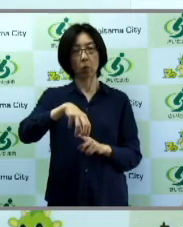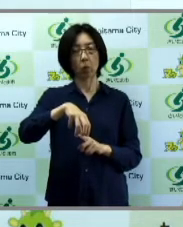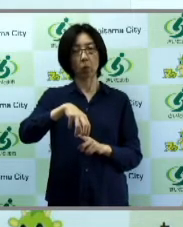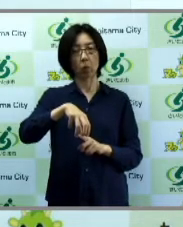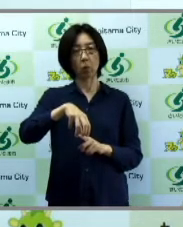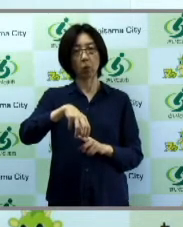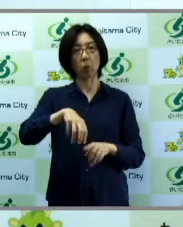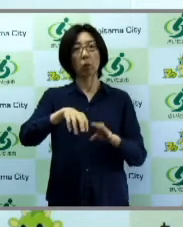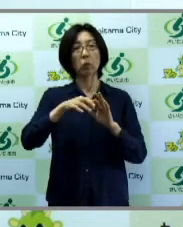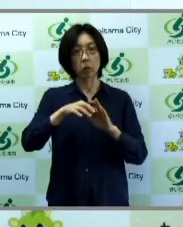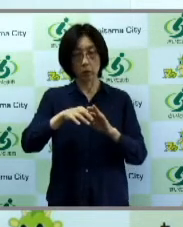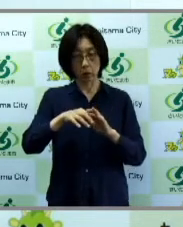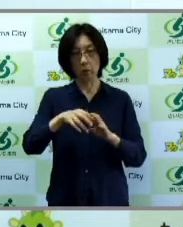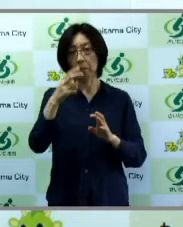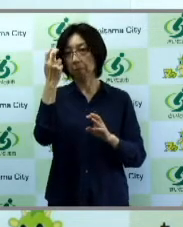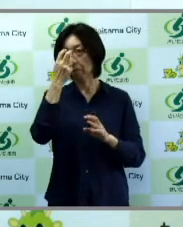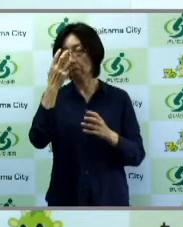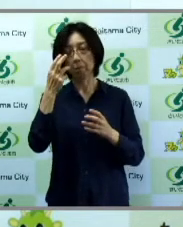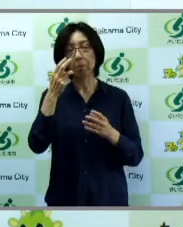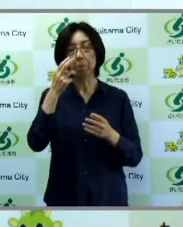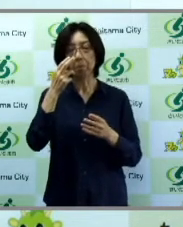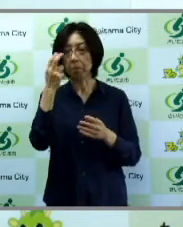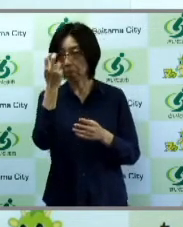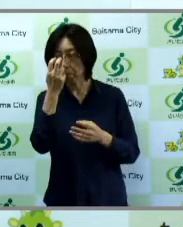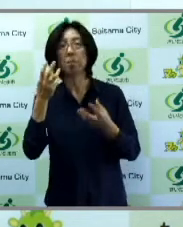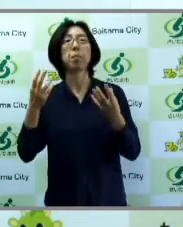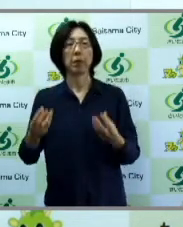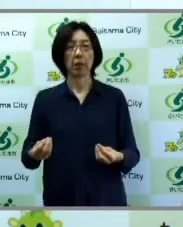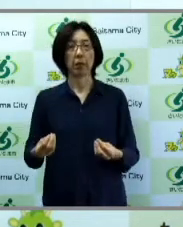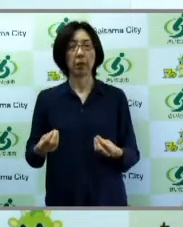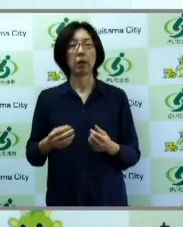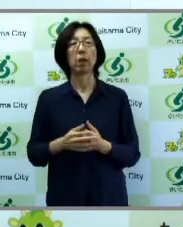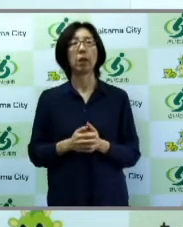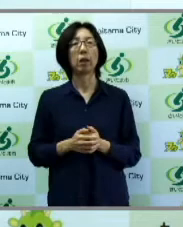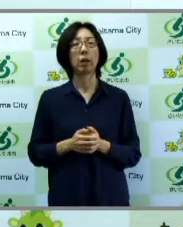ては既に確認をしてきたところでございます。ただ